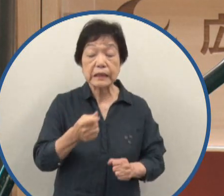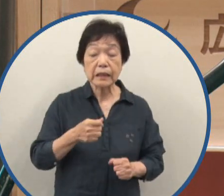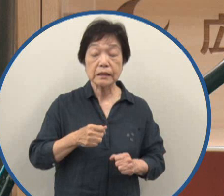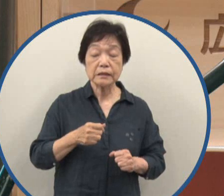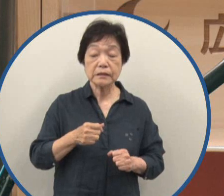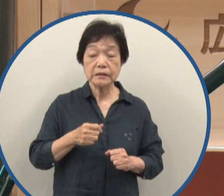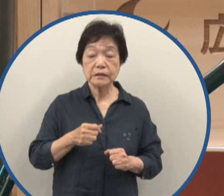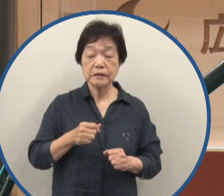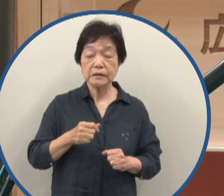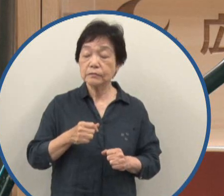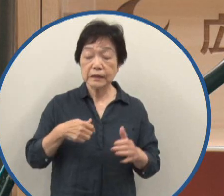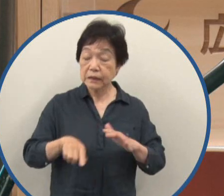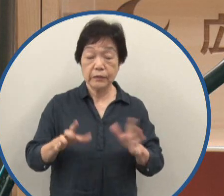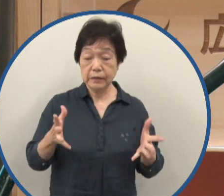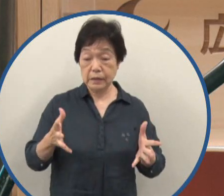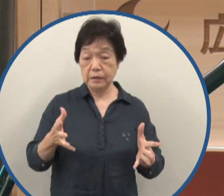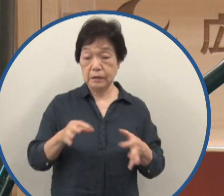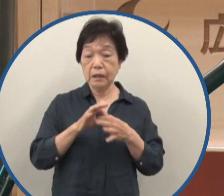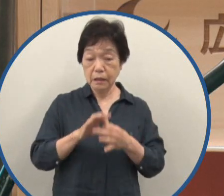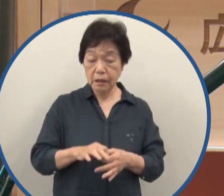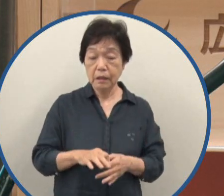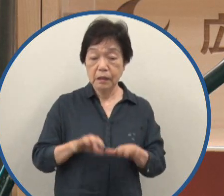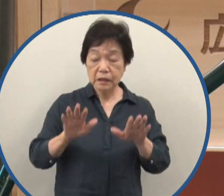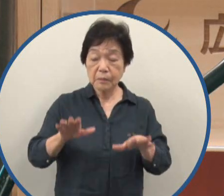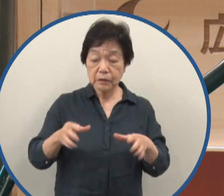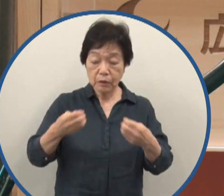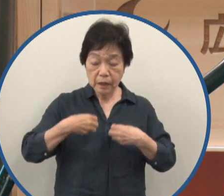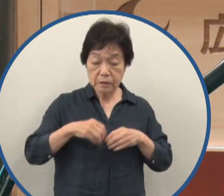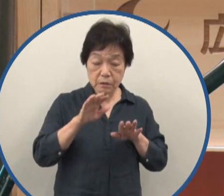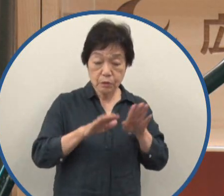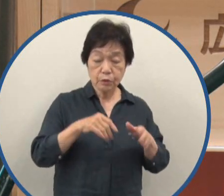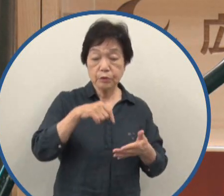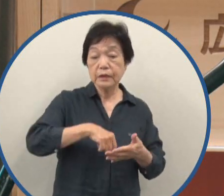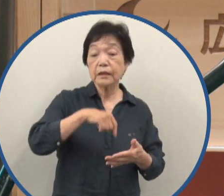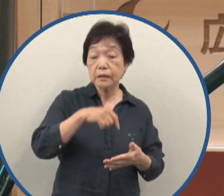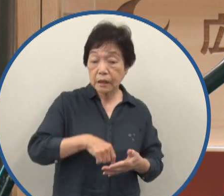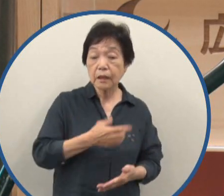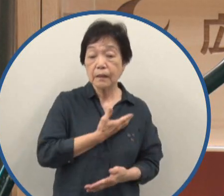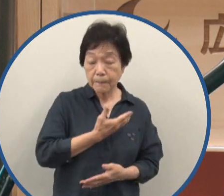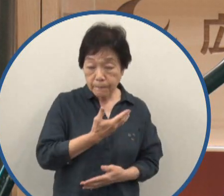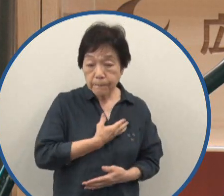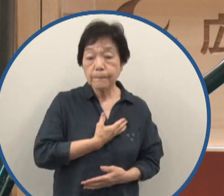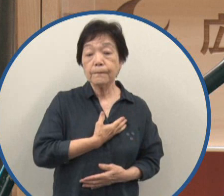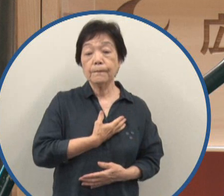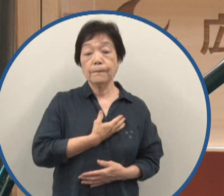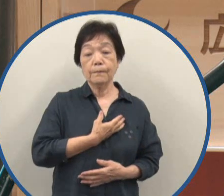りたくてやってるわけでもなくてですね、まあ、今の感染状況の中で